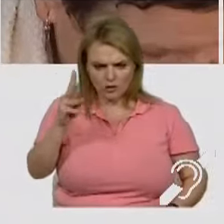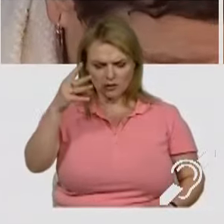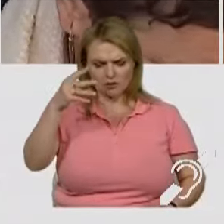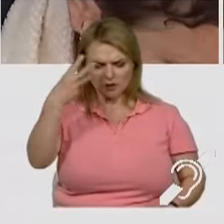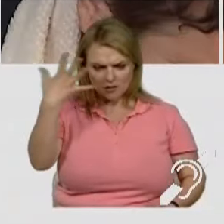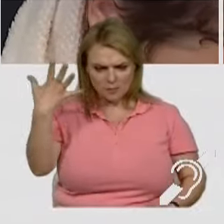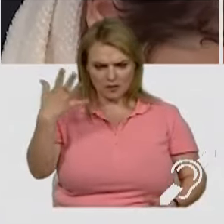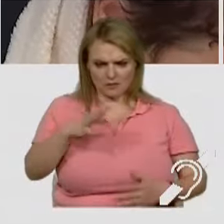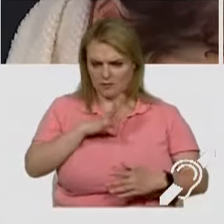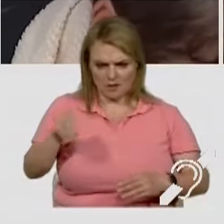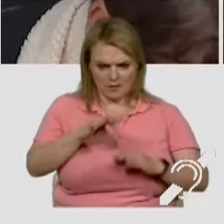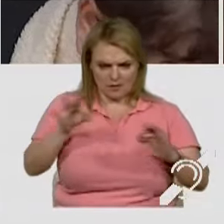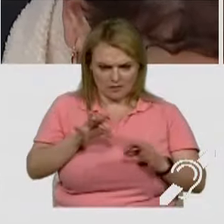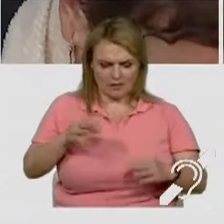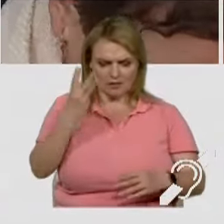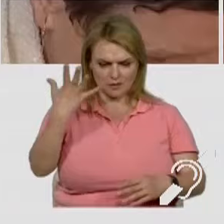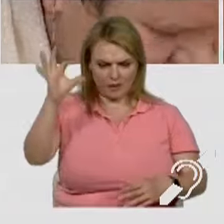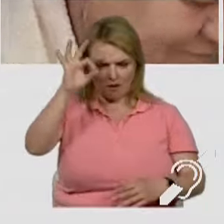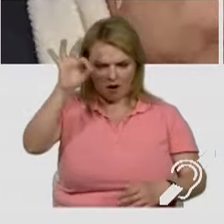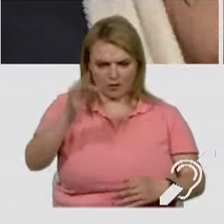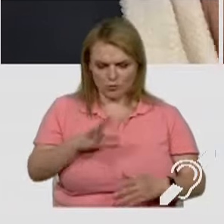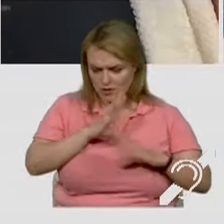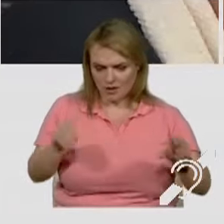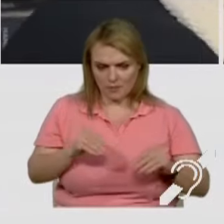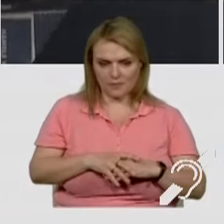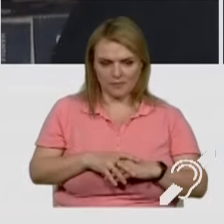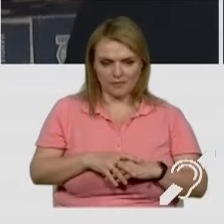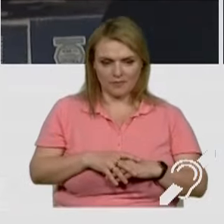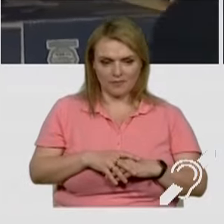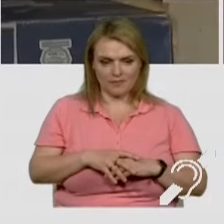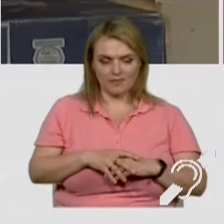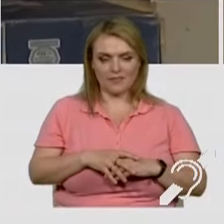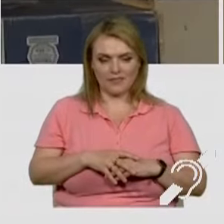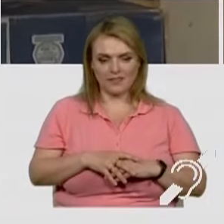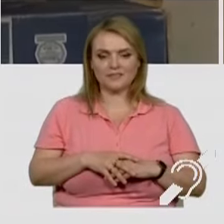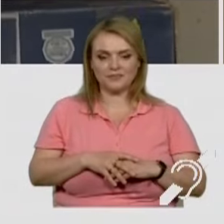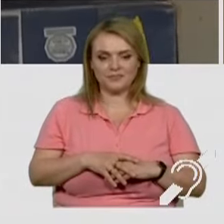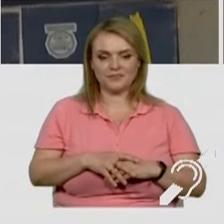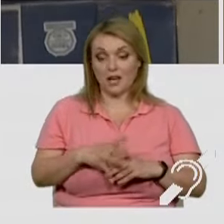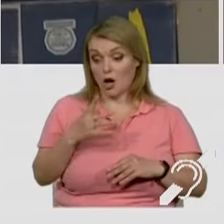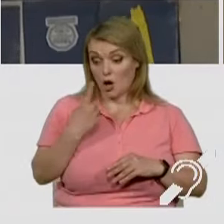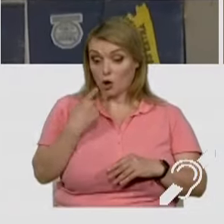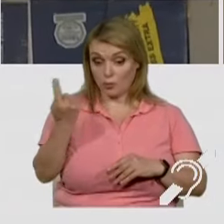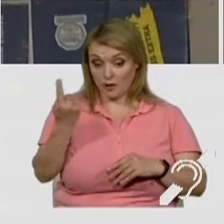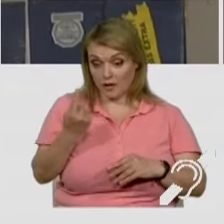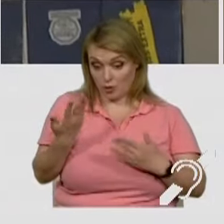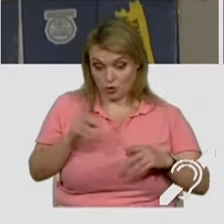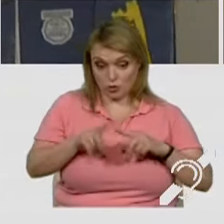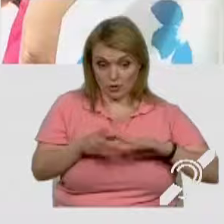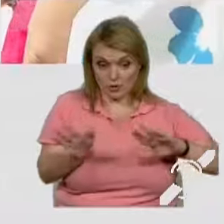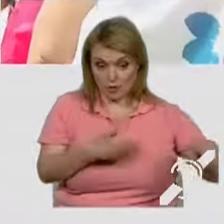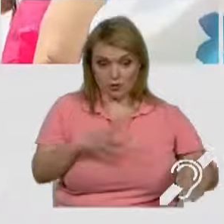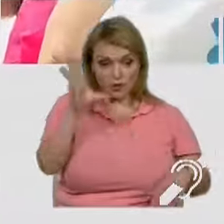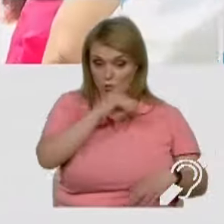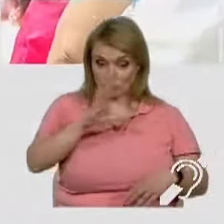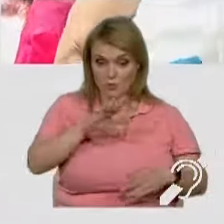Lumea încă nu-i deprins. Ei încă cred că a mai și ea ca căpșuna Adam se termină, dar ei încă speră că a mai și ei și n-a să reușească să facă borcani.